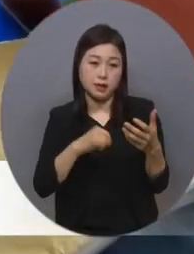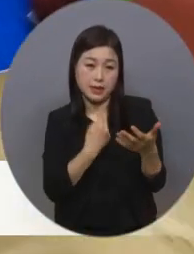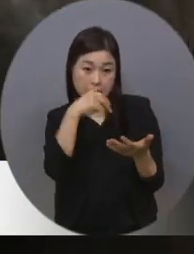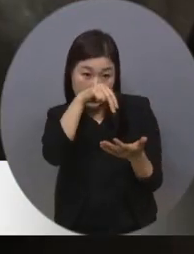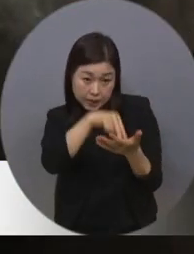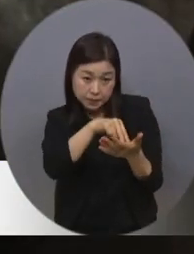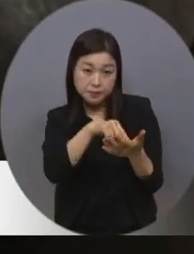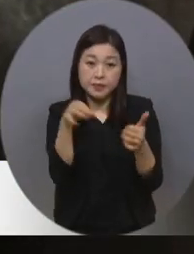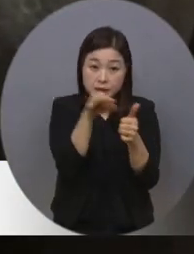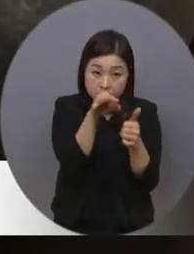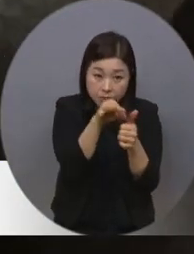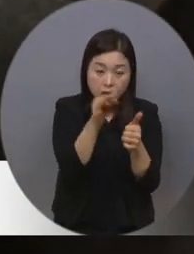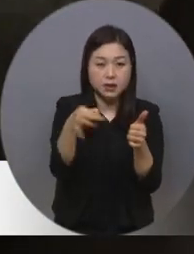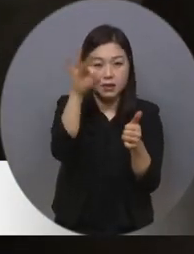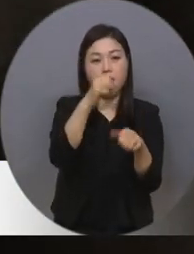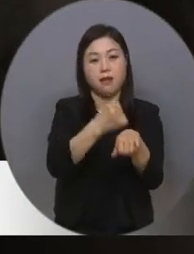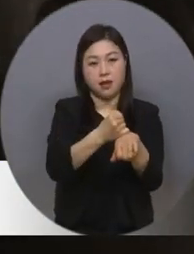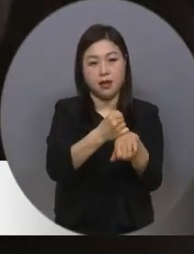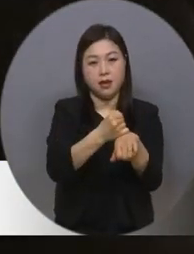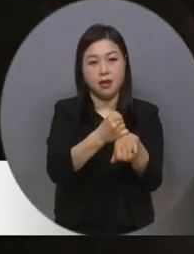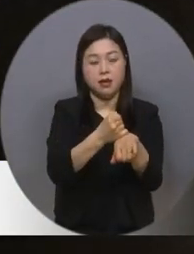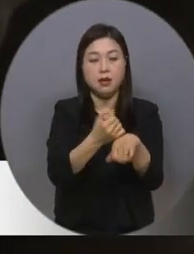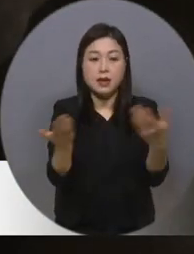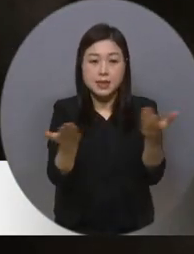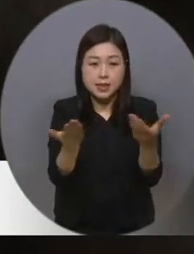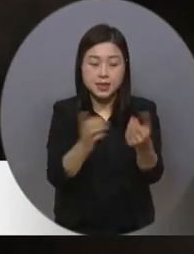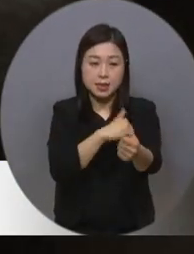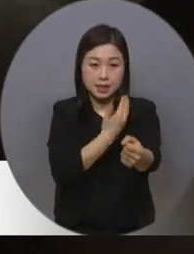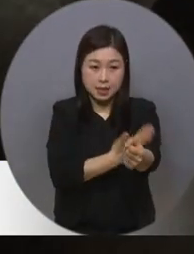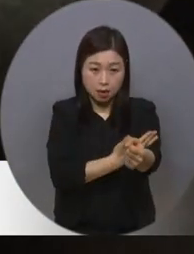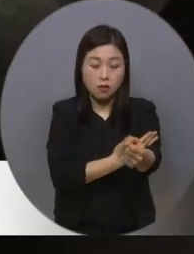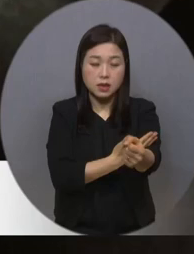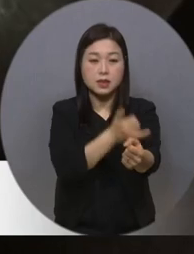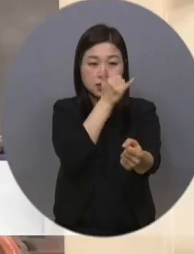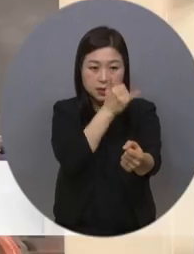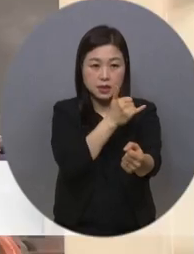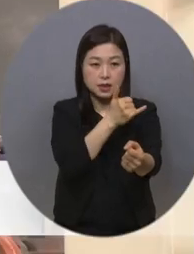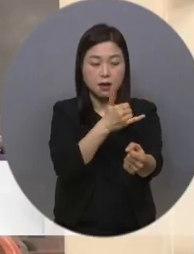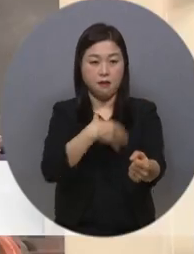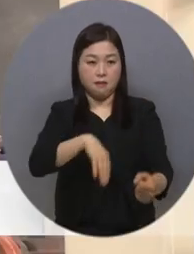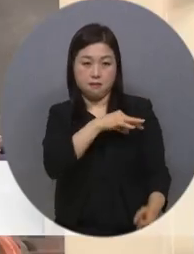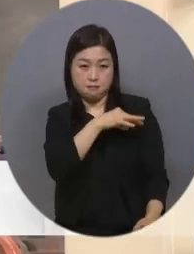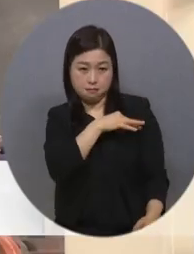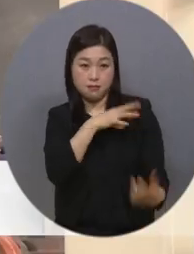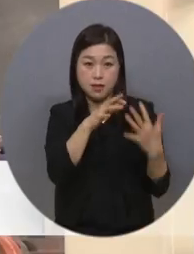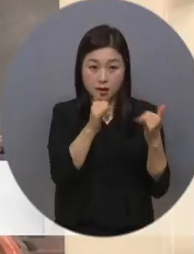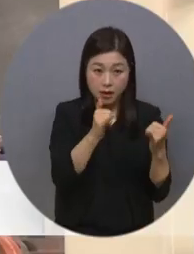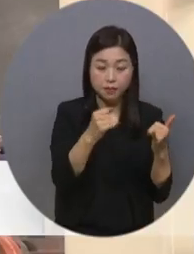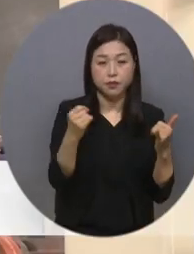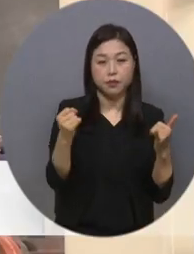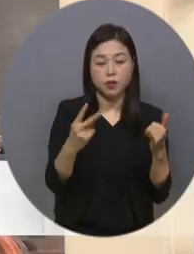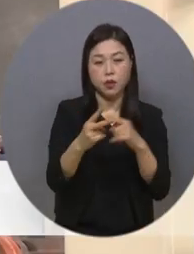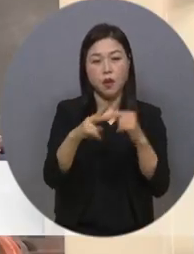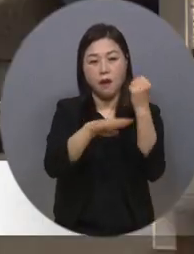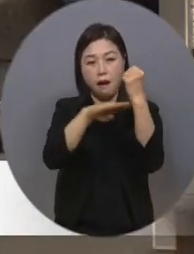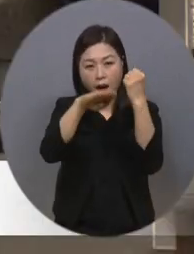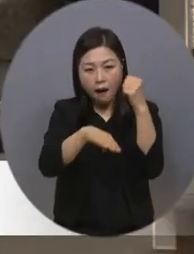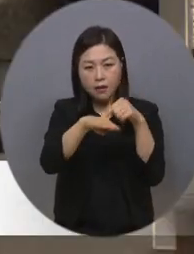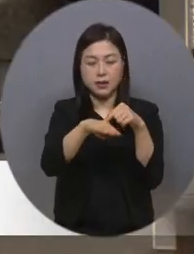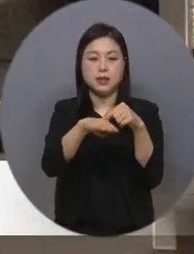밝혔습니다 자발근로사업은 근로능력이 있는 기초생활수급자 자상위계층의 자활 일자리를